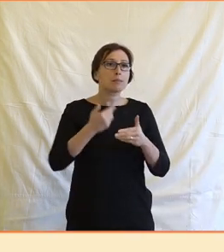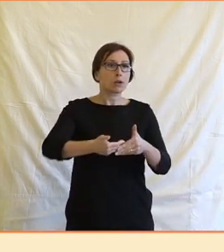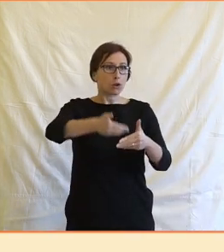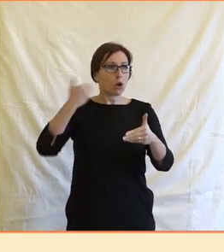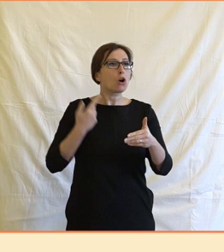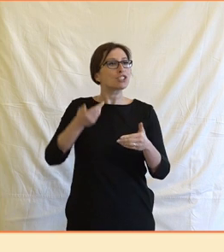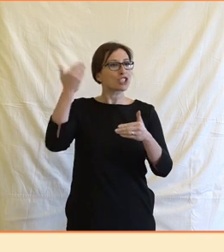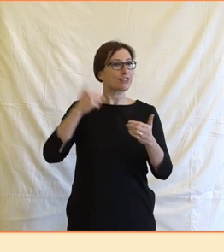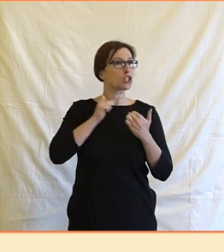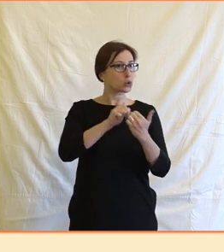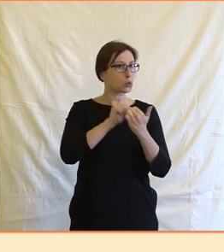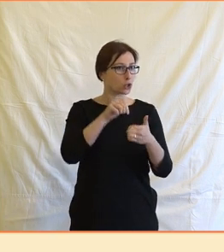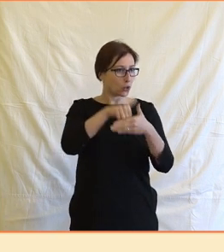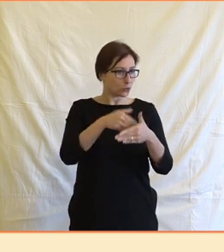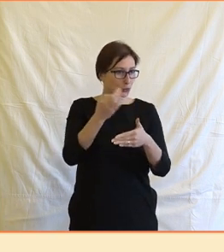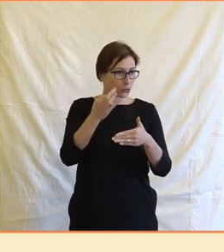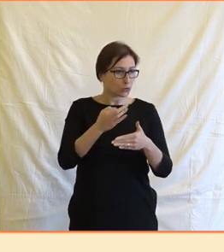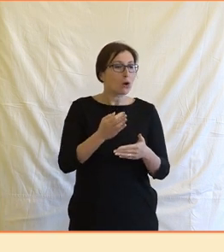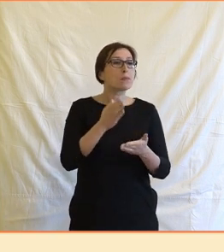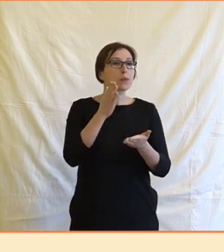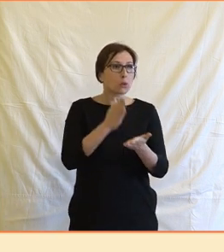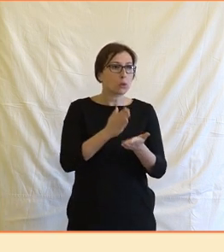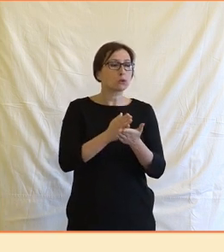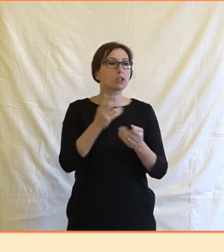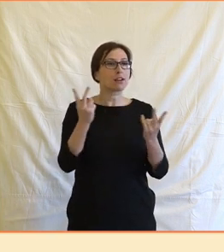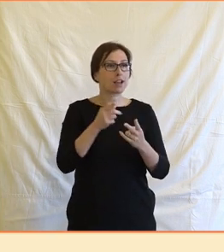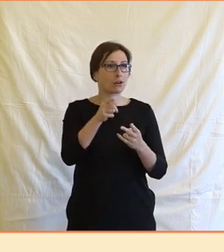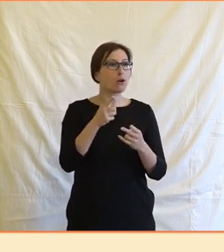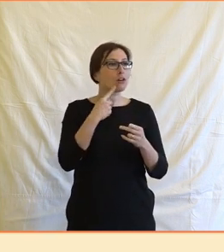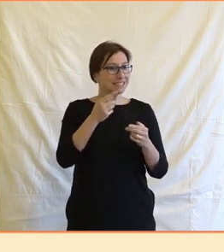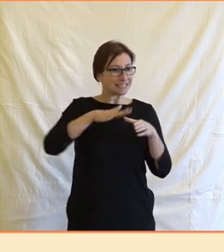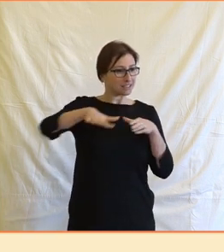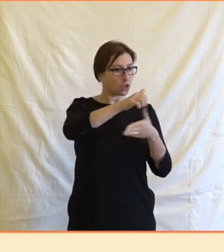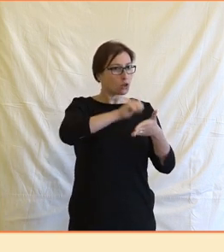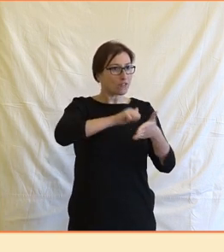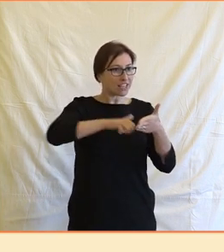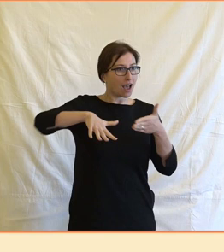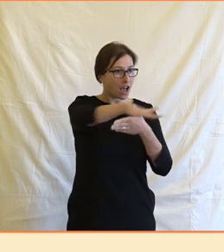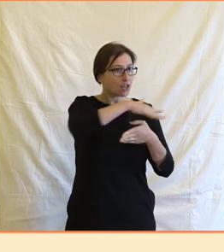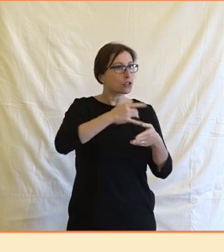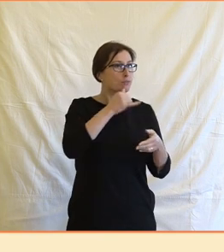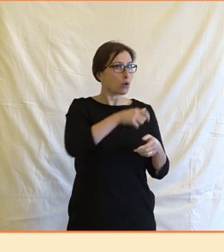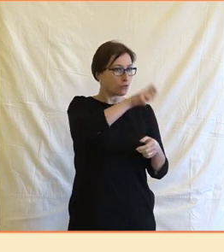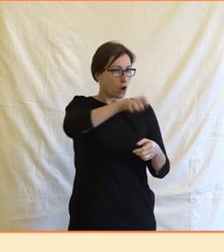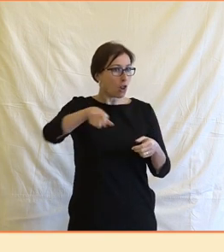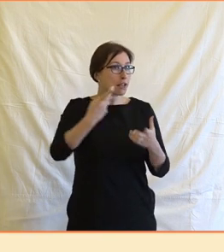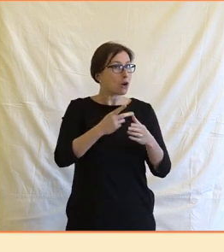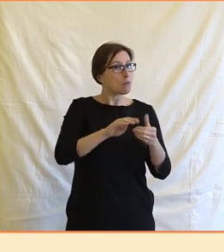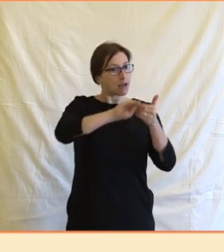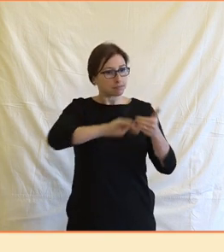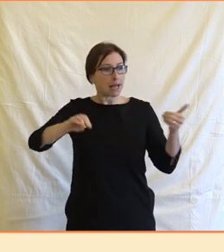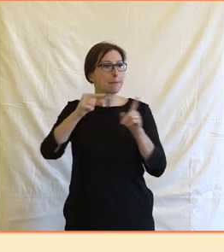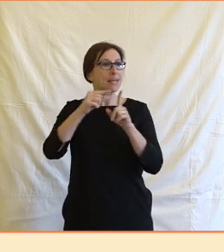předchozích zkušeností, to znamená, jestli to žurnalistické pole je oddělené ku příkladu od PR